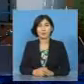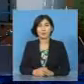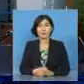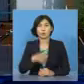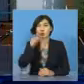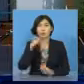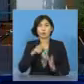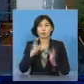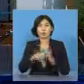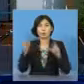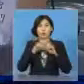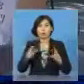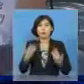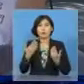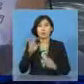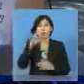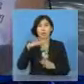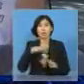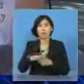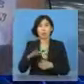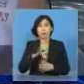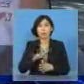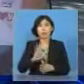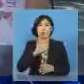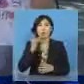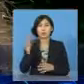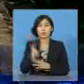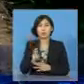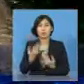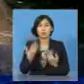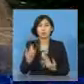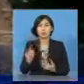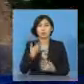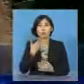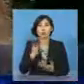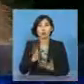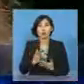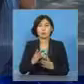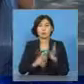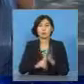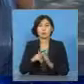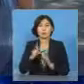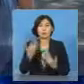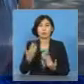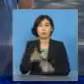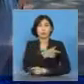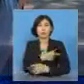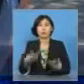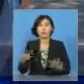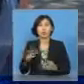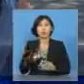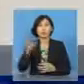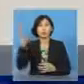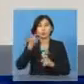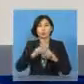Нөмірі 17-ші мектептің ауласы атанаға толы. Мұнда таң атпай жиналғандардың жалғыздақ талабы бар. Бастауыш сынып үшін кезекші топ қажет.